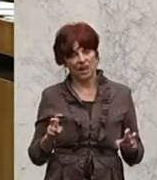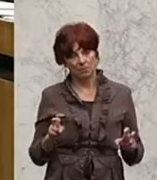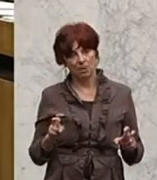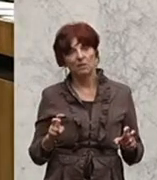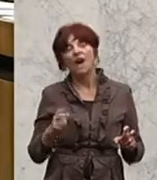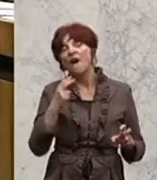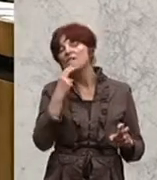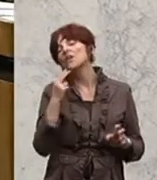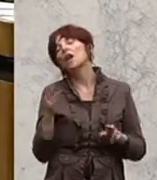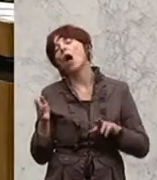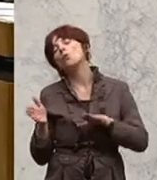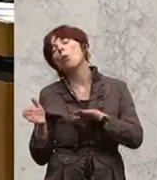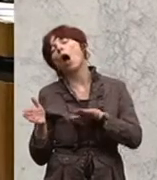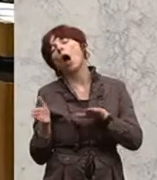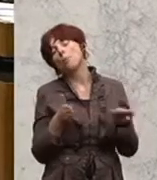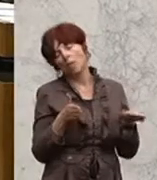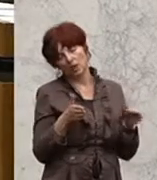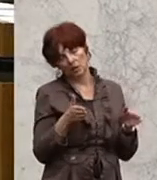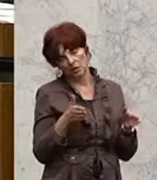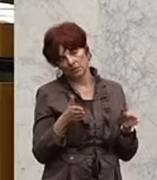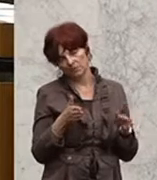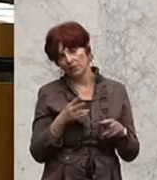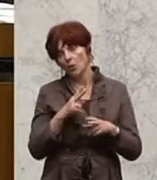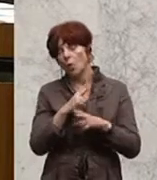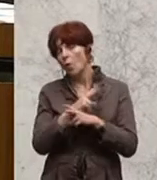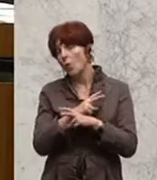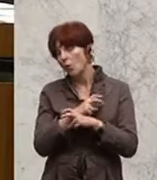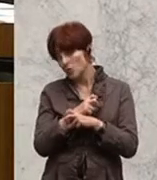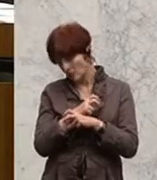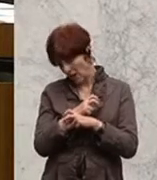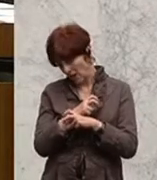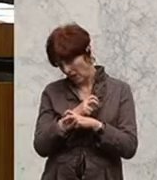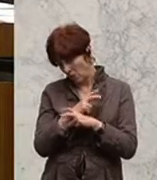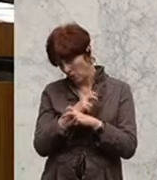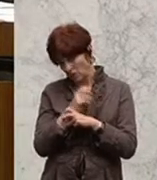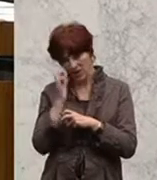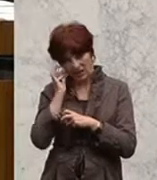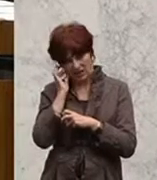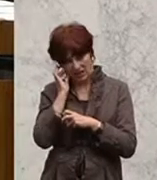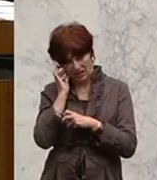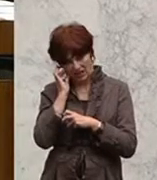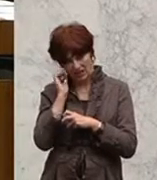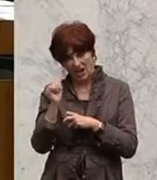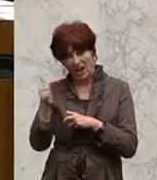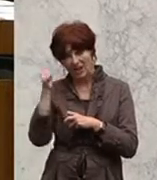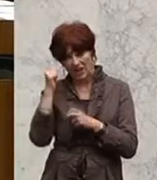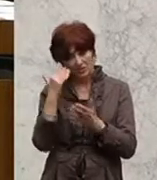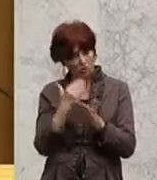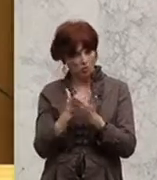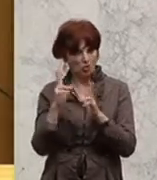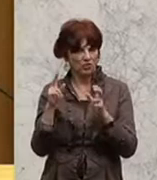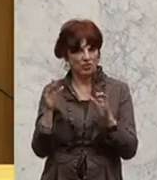ablenken. Und als Oberösterreicher gestattet es mir, weil bereits das gestern ein Thema war. Das